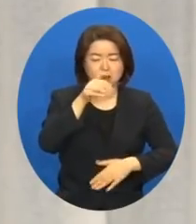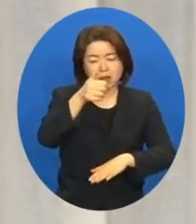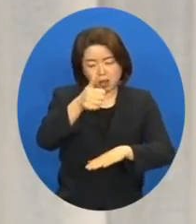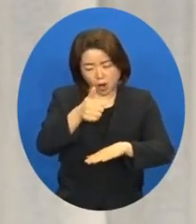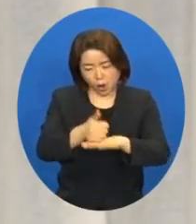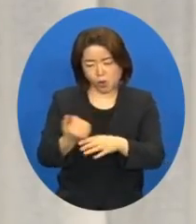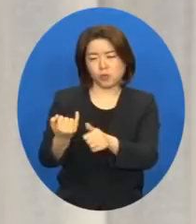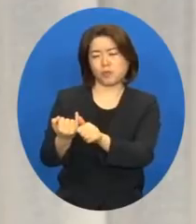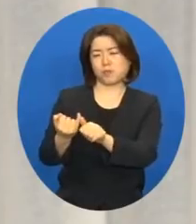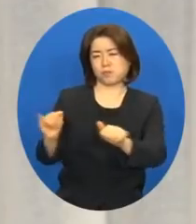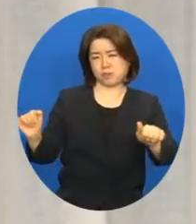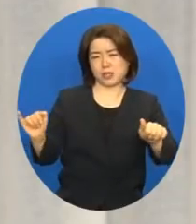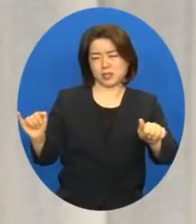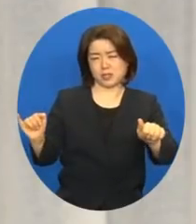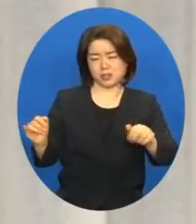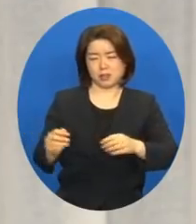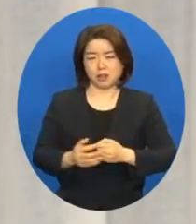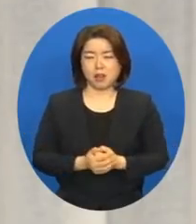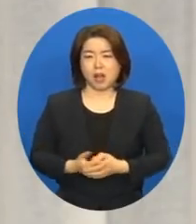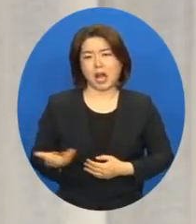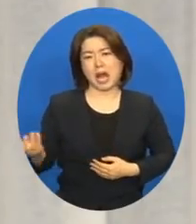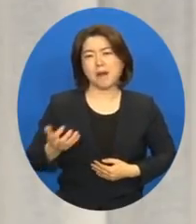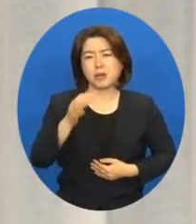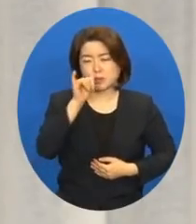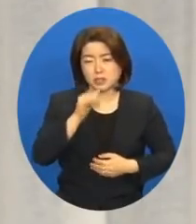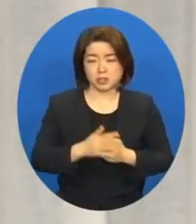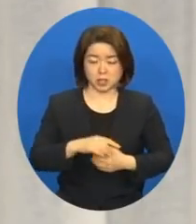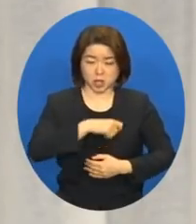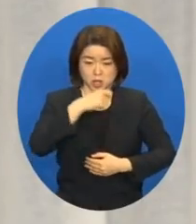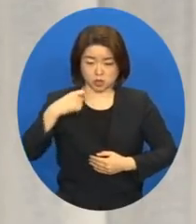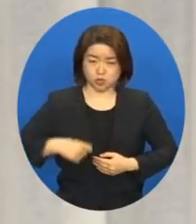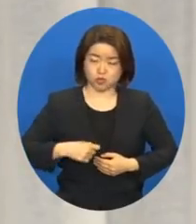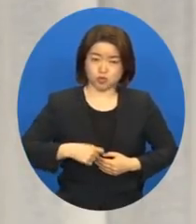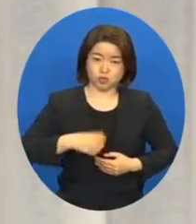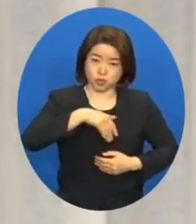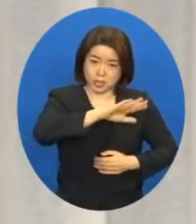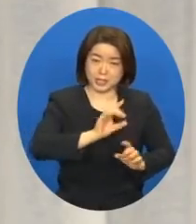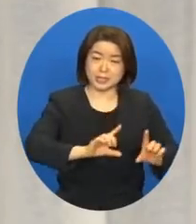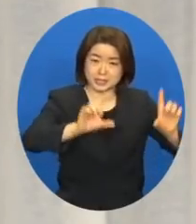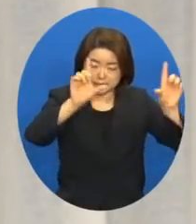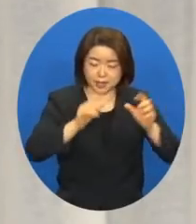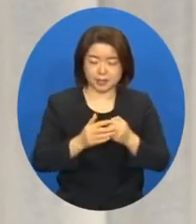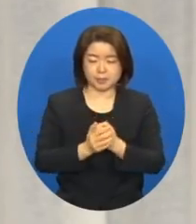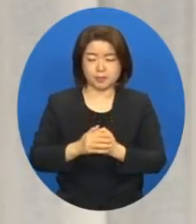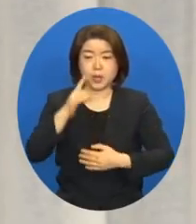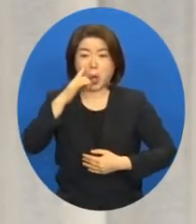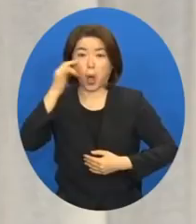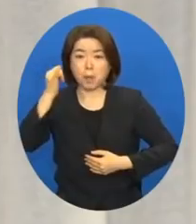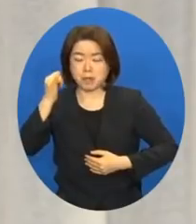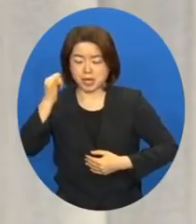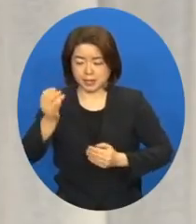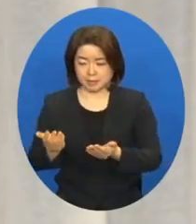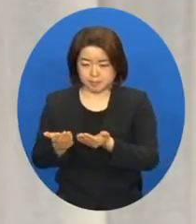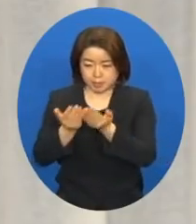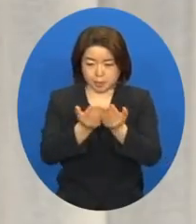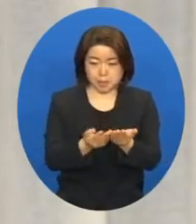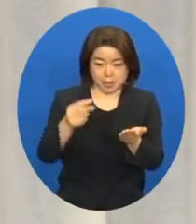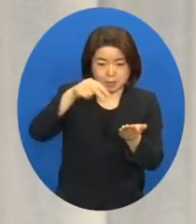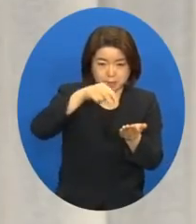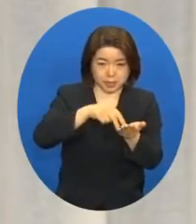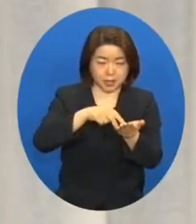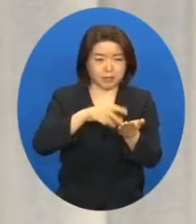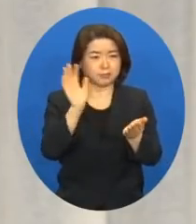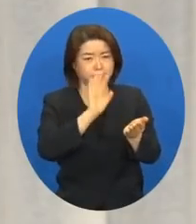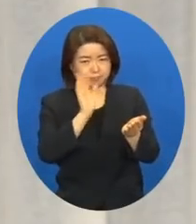없었어요. 아픔이 있습니다. 중국으로 떠나는 날 어머님이 배에 타셨어요. 중국으로